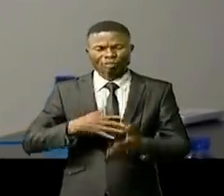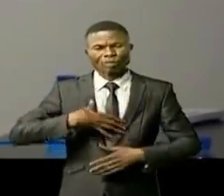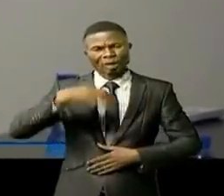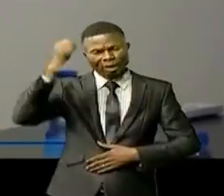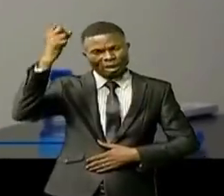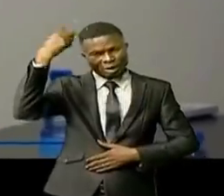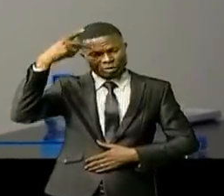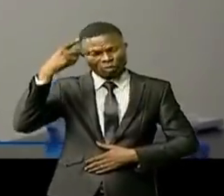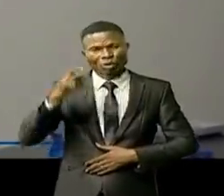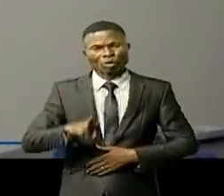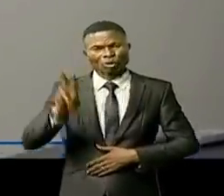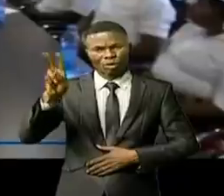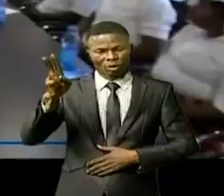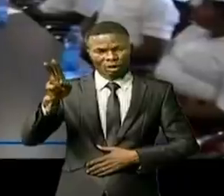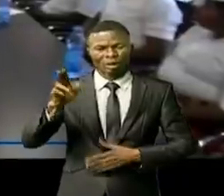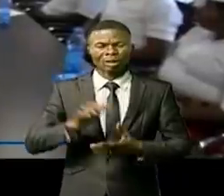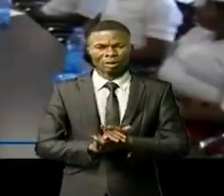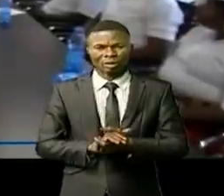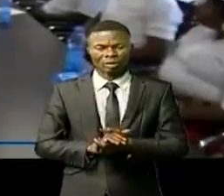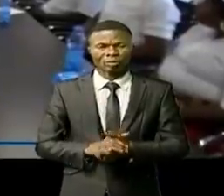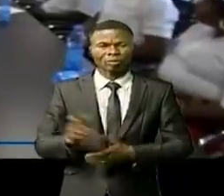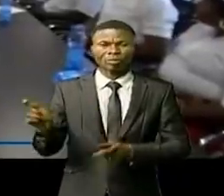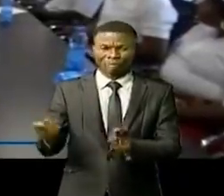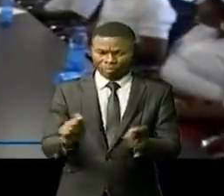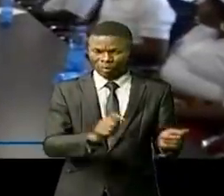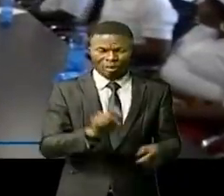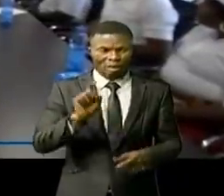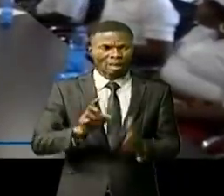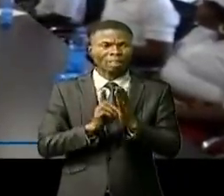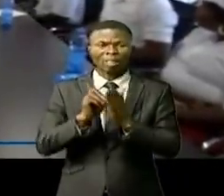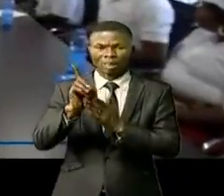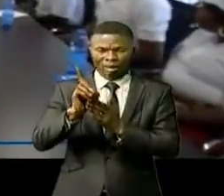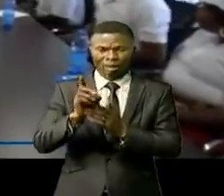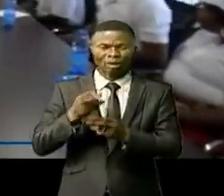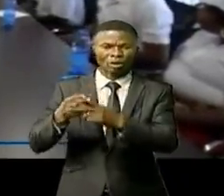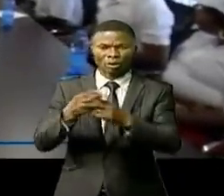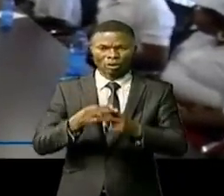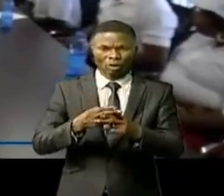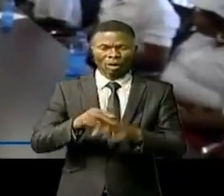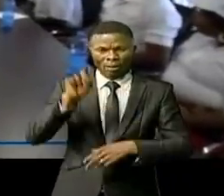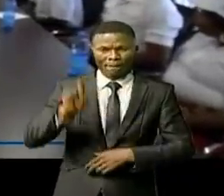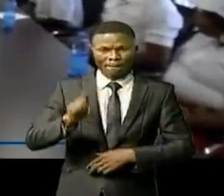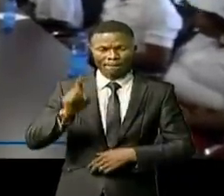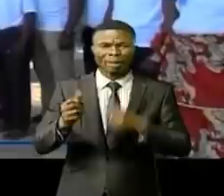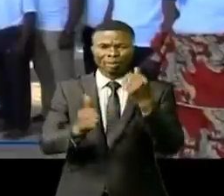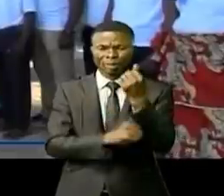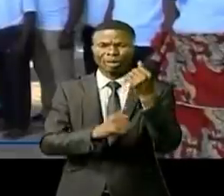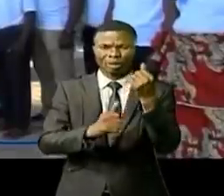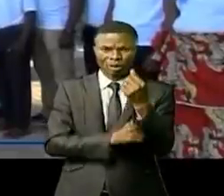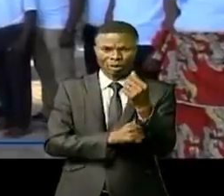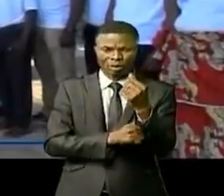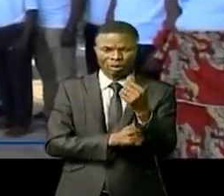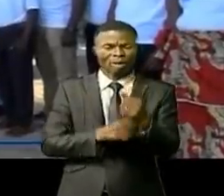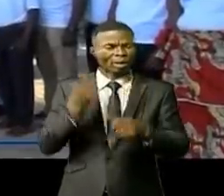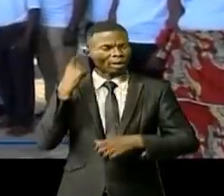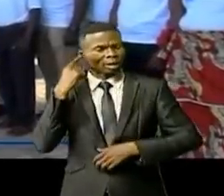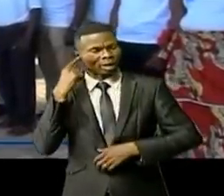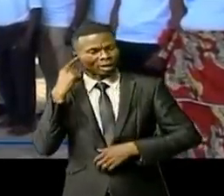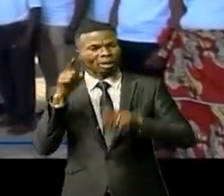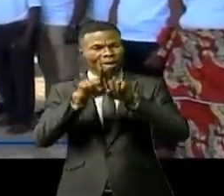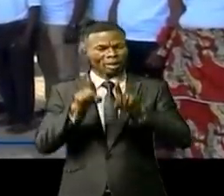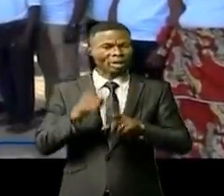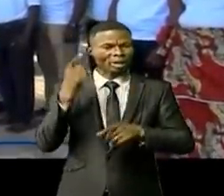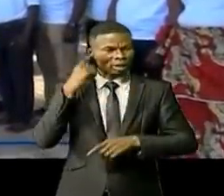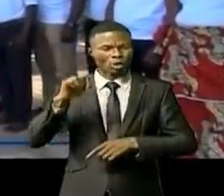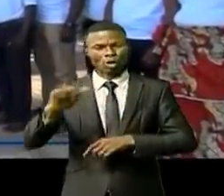politiques de l'Union sacrée au Tanganyika. Le Tanganyika a besoin du développement, la sécurité a besoin d'une personne qui l'écoute et qui écoute,